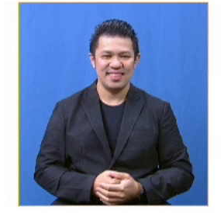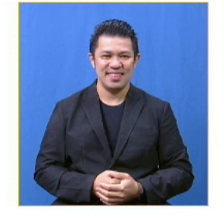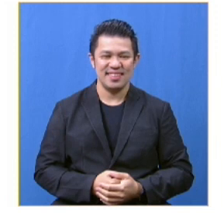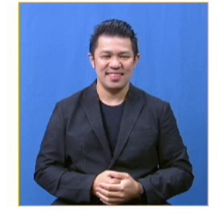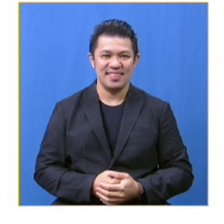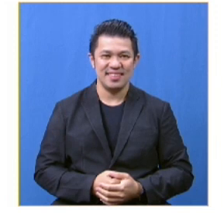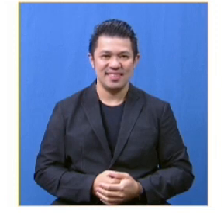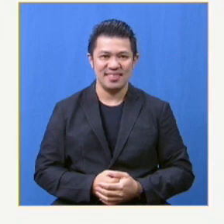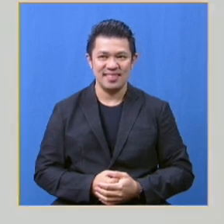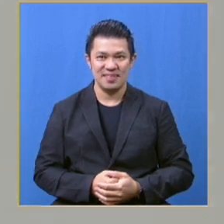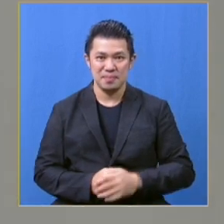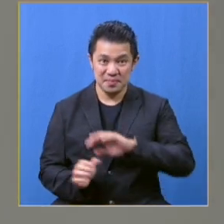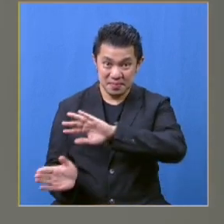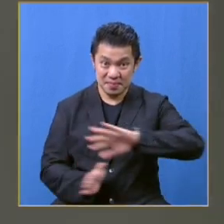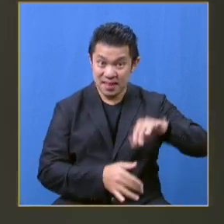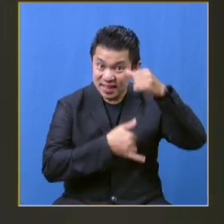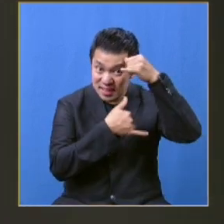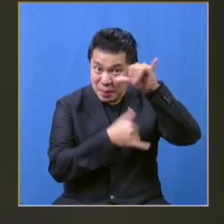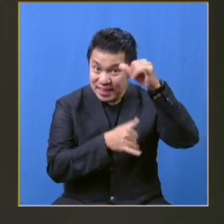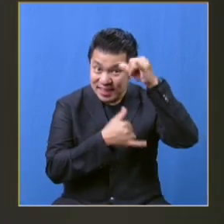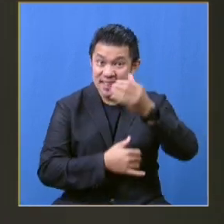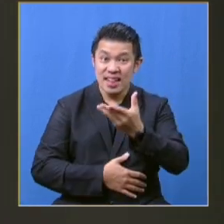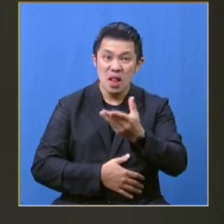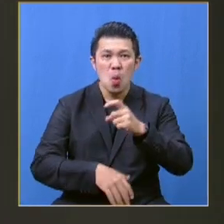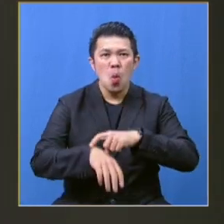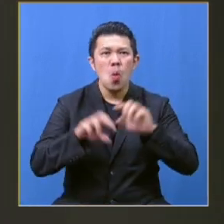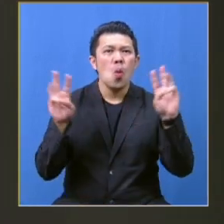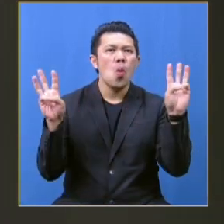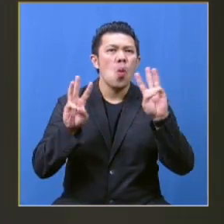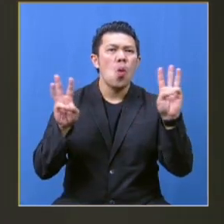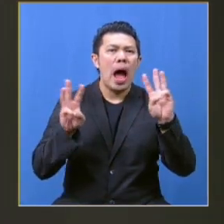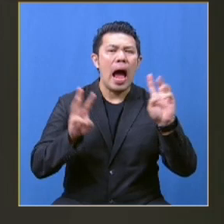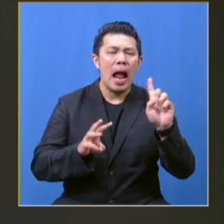ไปดูที่สเปนกันบ้างนะคะคุณผู้ชมก็มีการใช้เวลาว่างระหว่